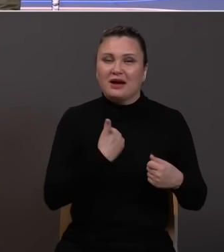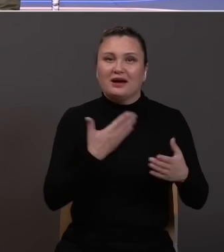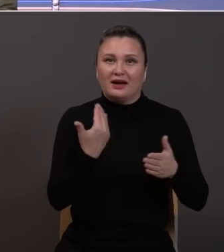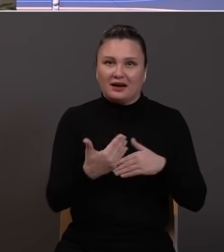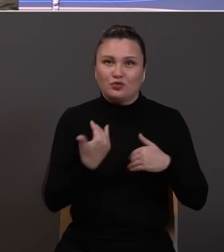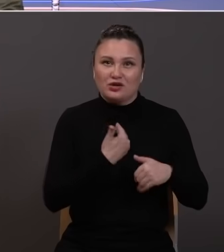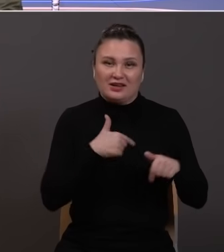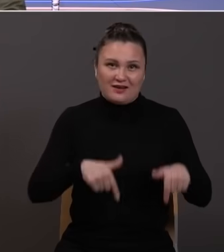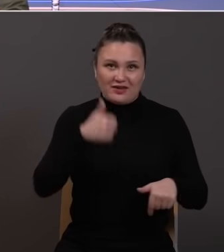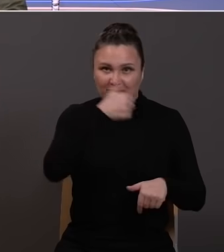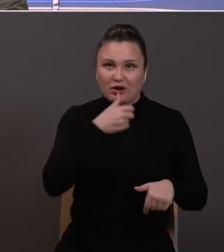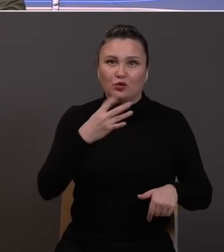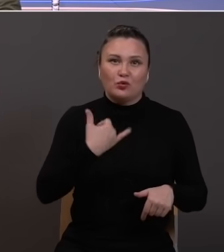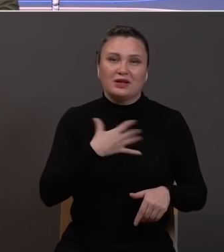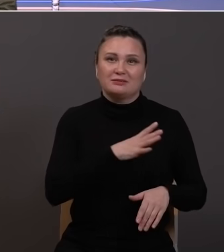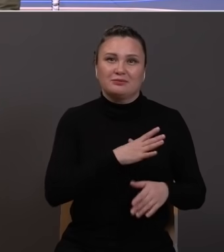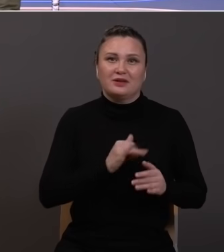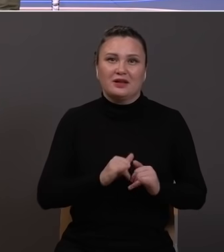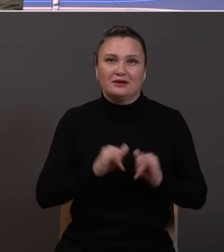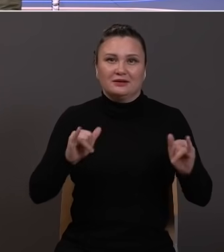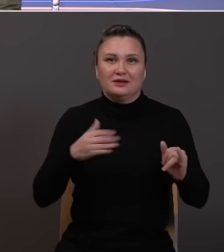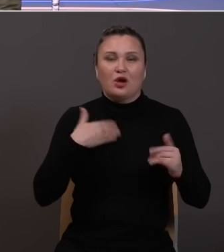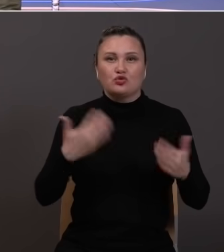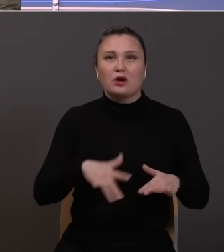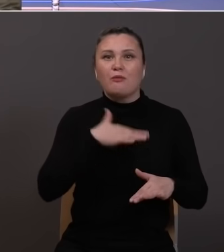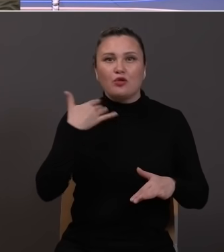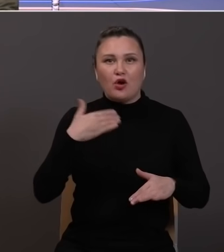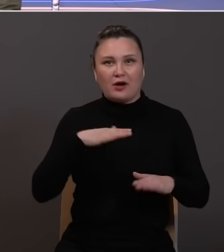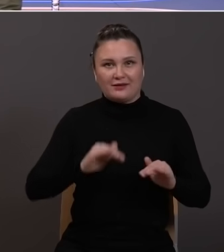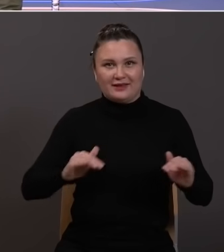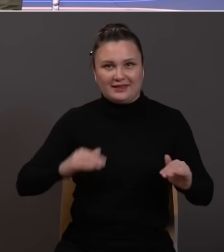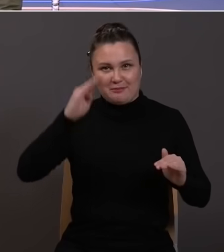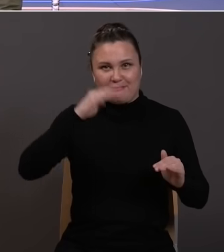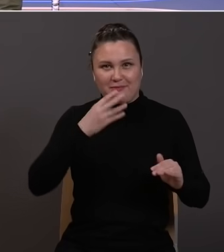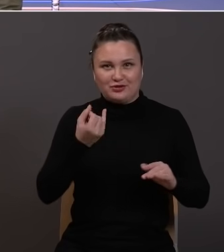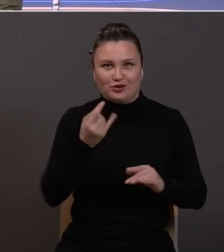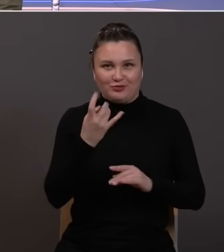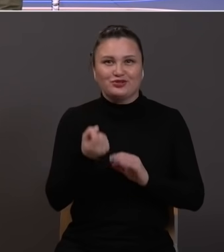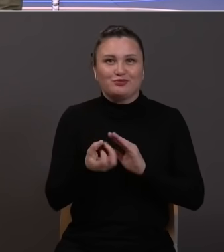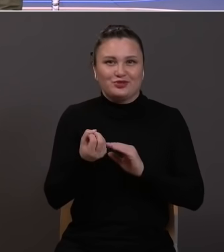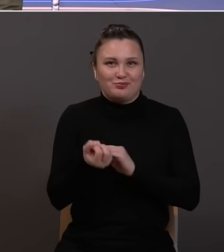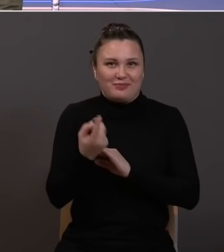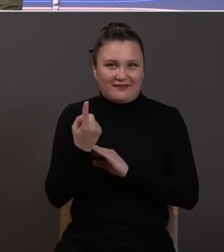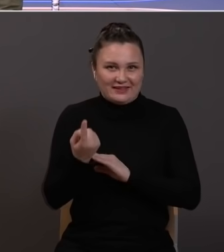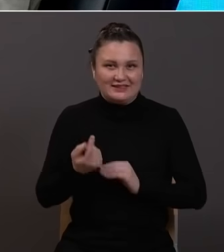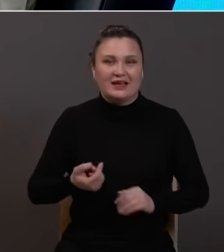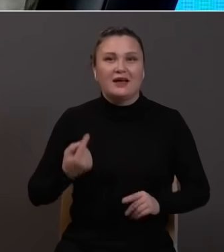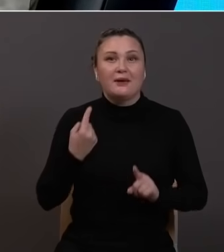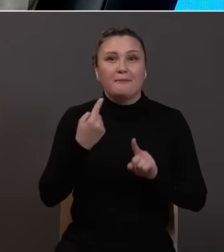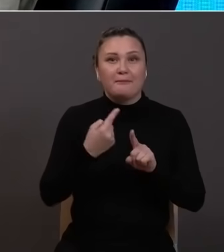уже с этого года, но у нас было пополнение, сейчас я стал многодетным папой. Вот, и поэтому мы сейчас все это,